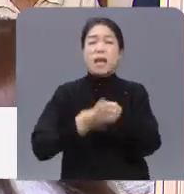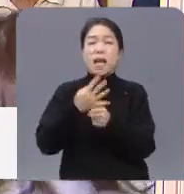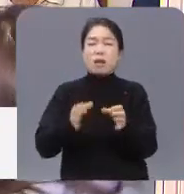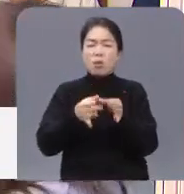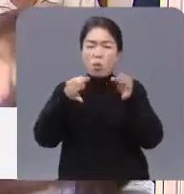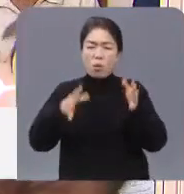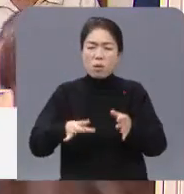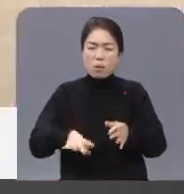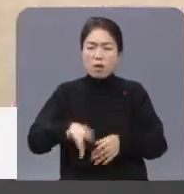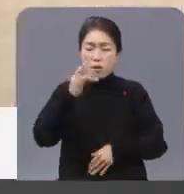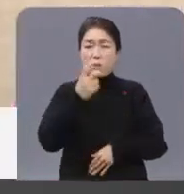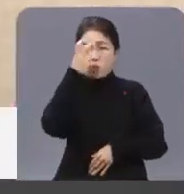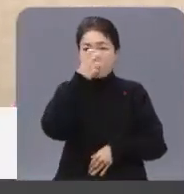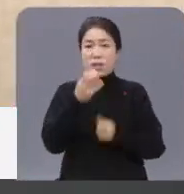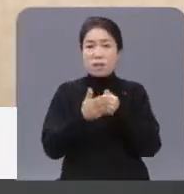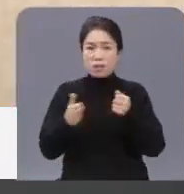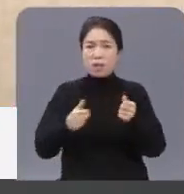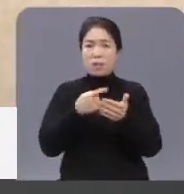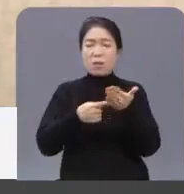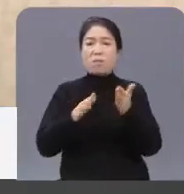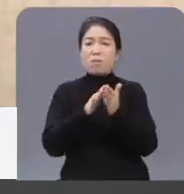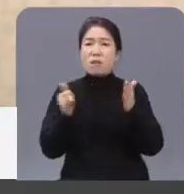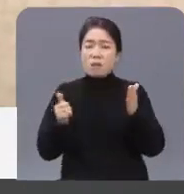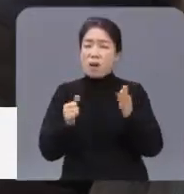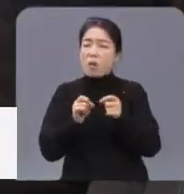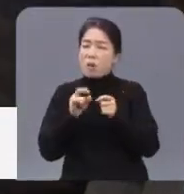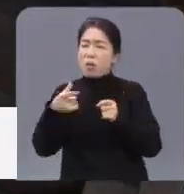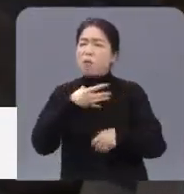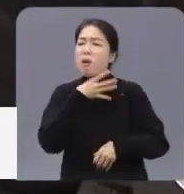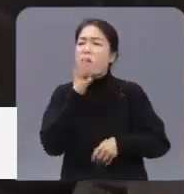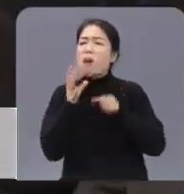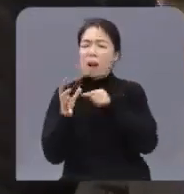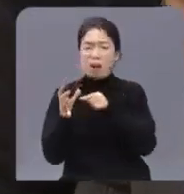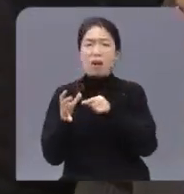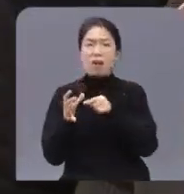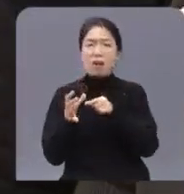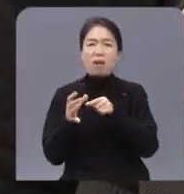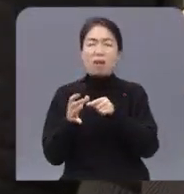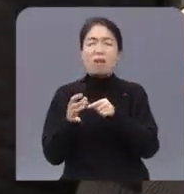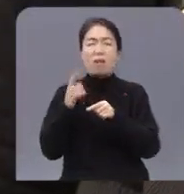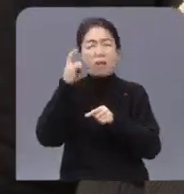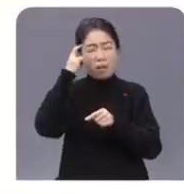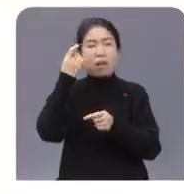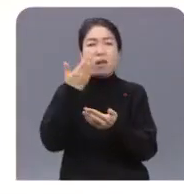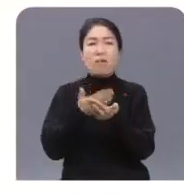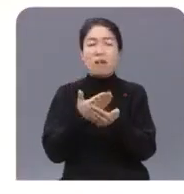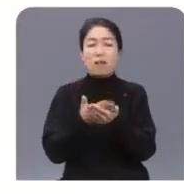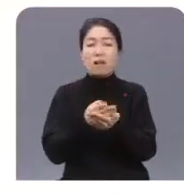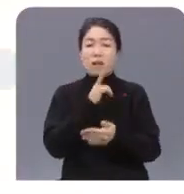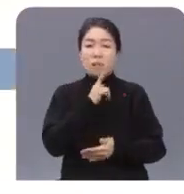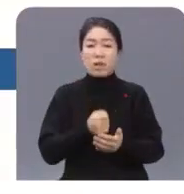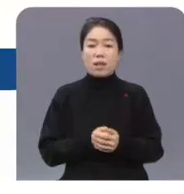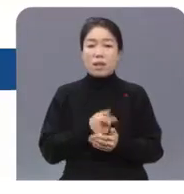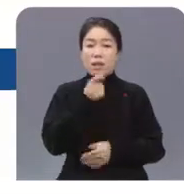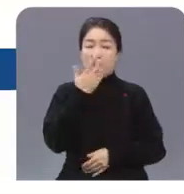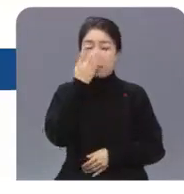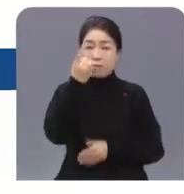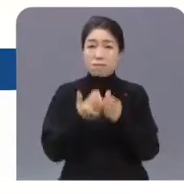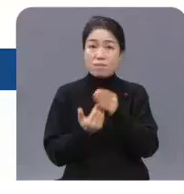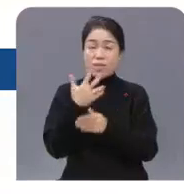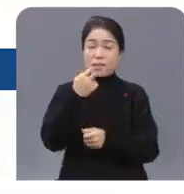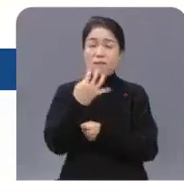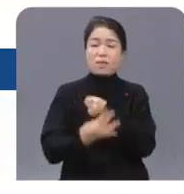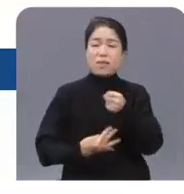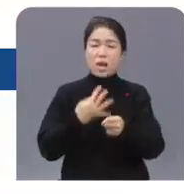조사인만큼 유족 대부분이 고령이라는 점을 감안해야 한다고 주장합니다 여순 사건이는